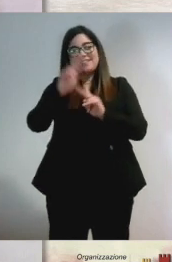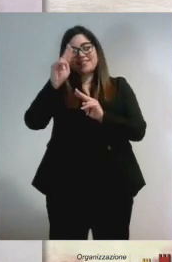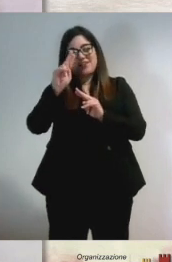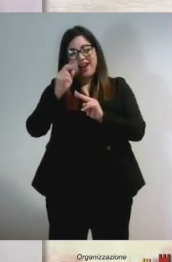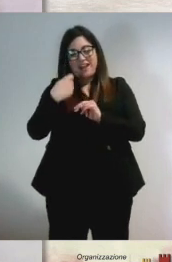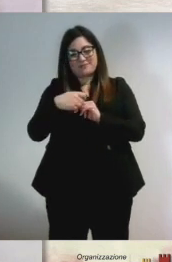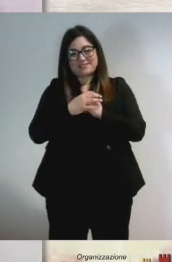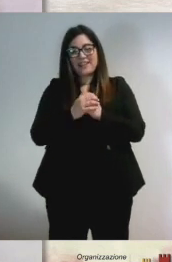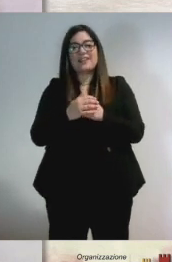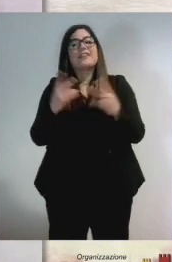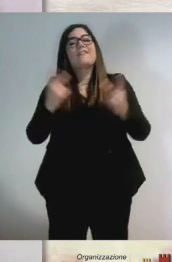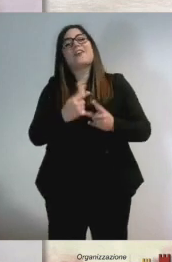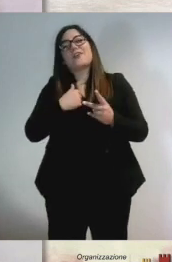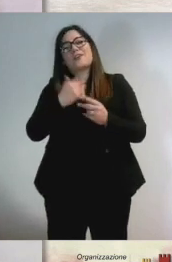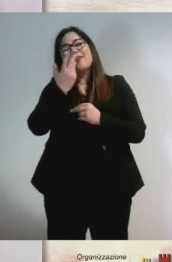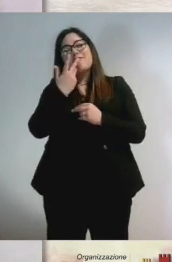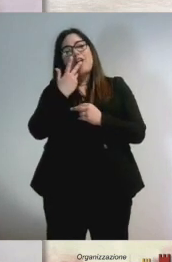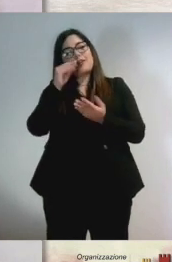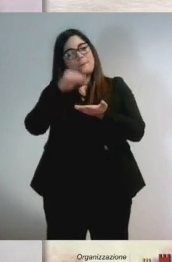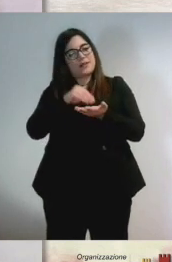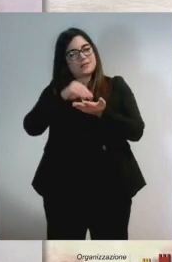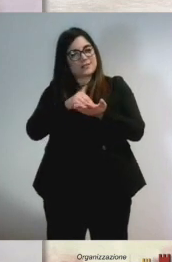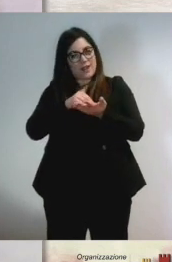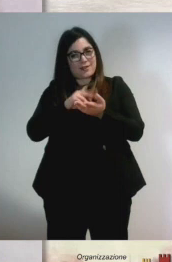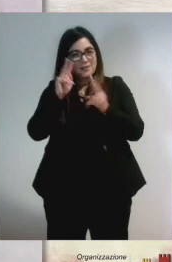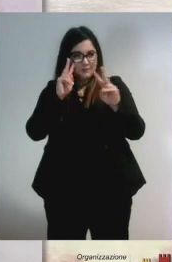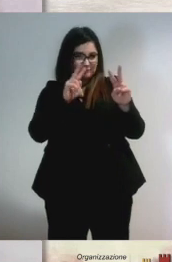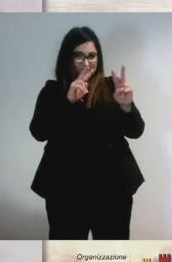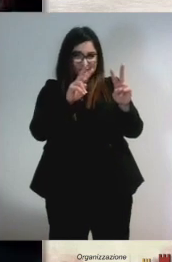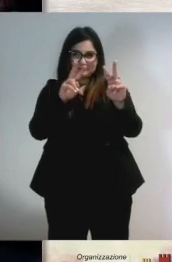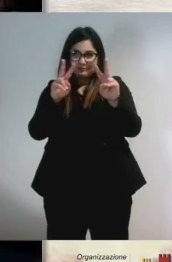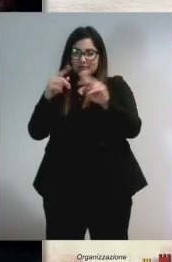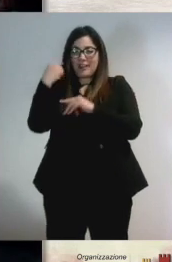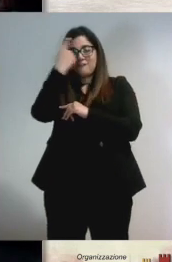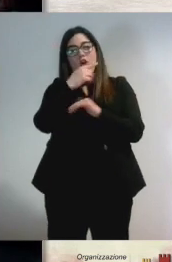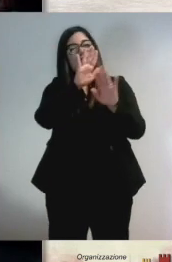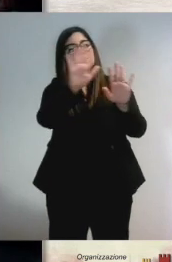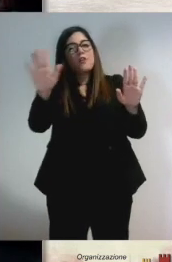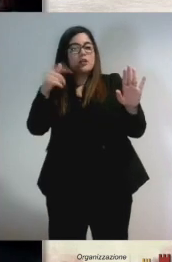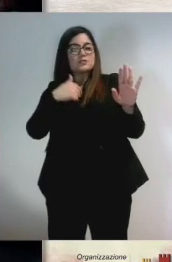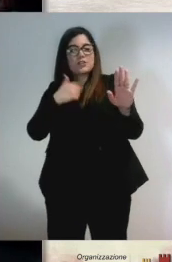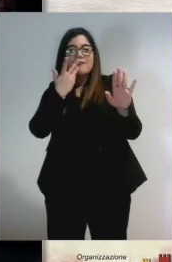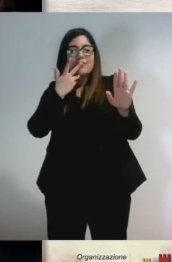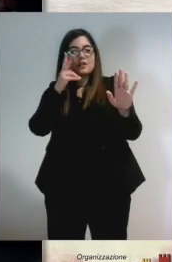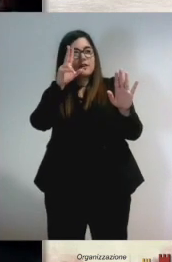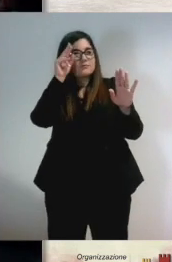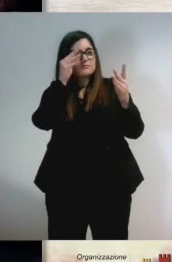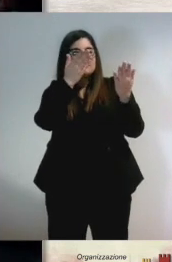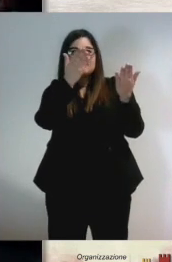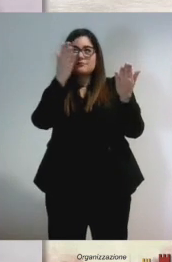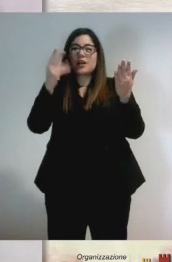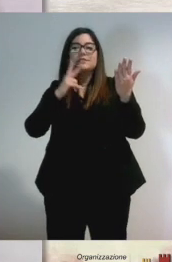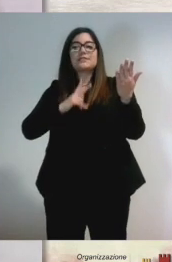e riconoscere anche nei vostri volti la speranza dei altri comuni La speranza del nostro paese